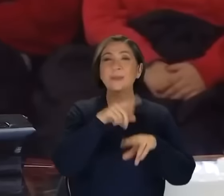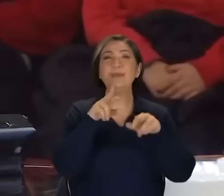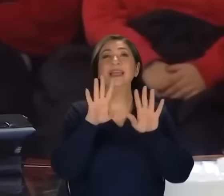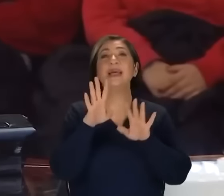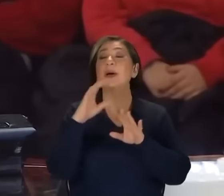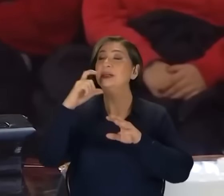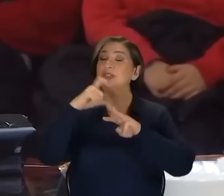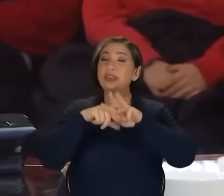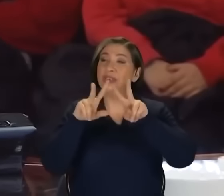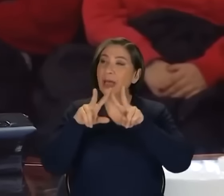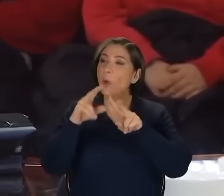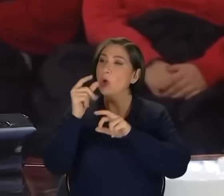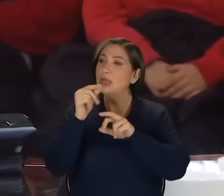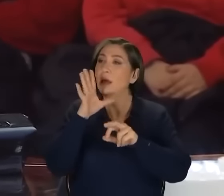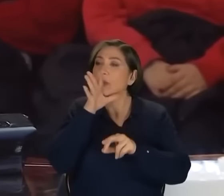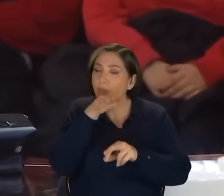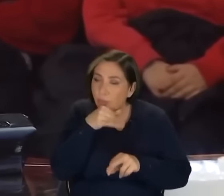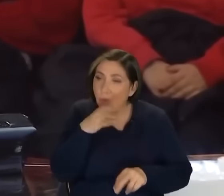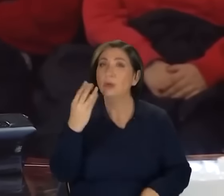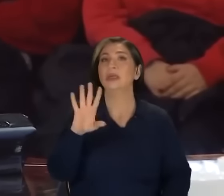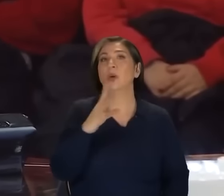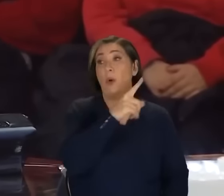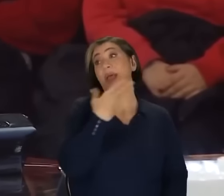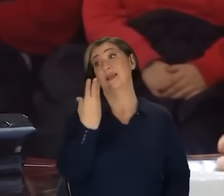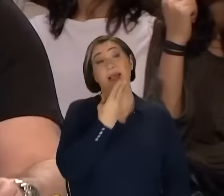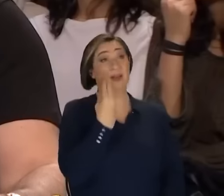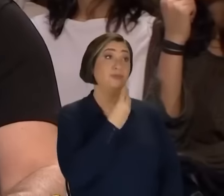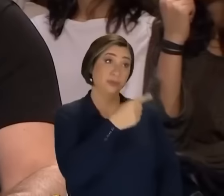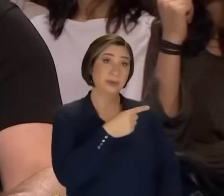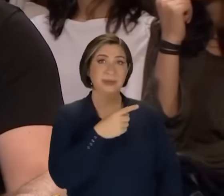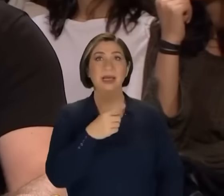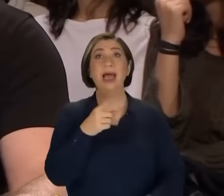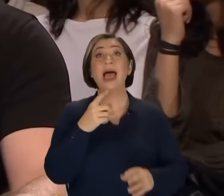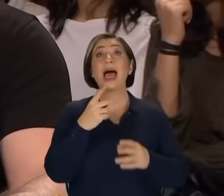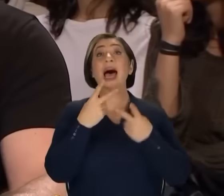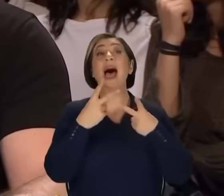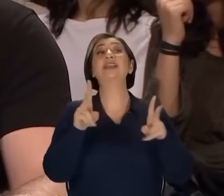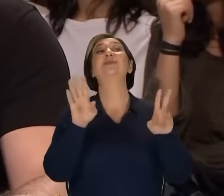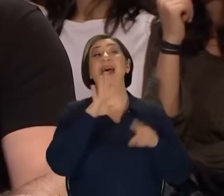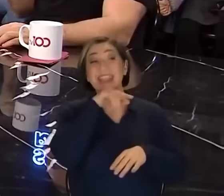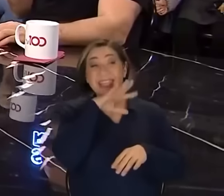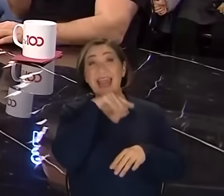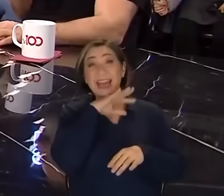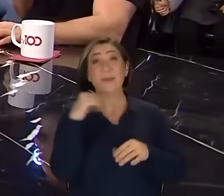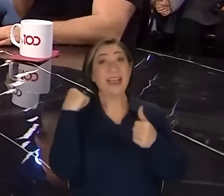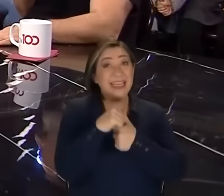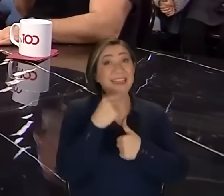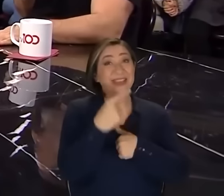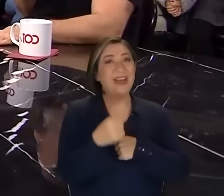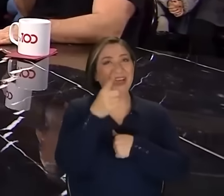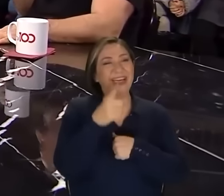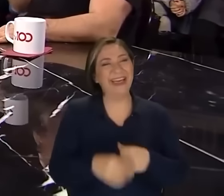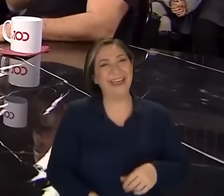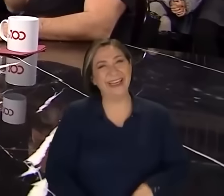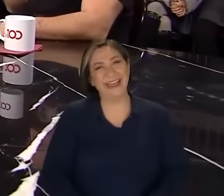yani Ama Cem o kadar yaşlanmadı hiç bizden genç Evet evet Eee açma dedeler gene söylüyor